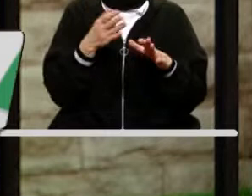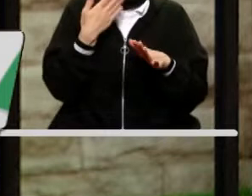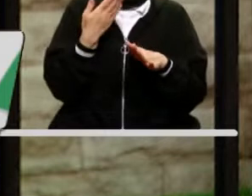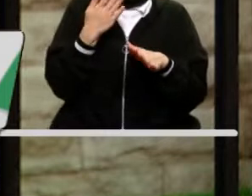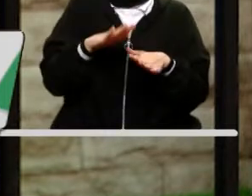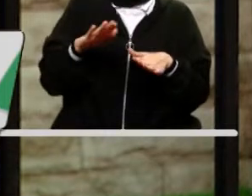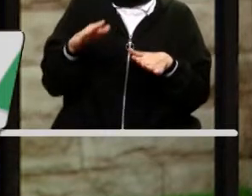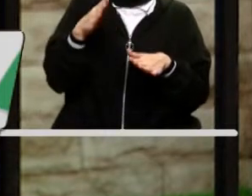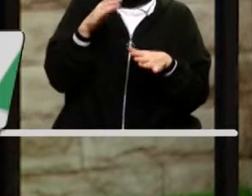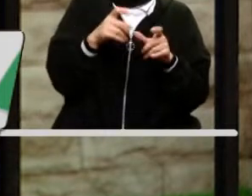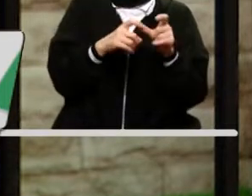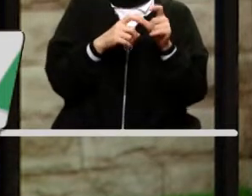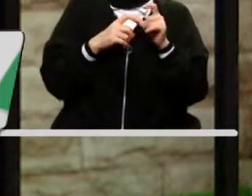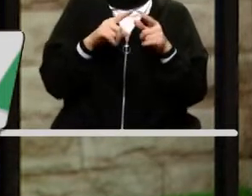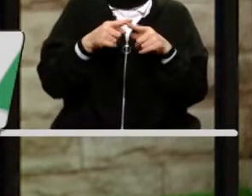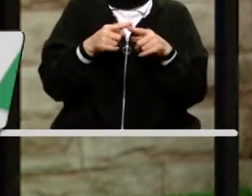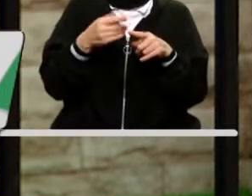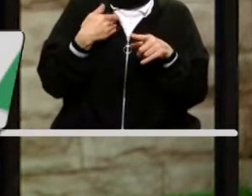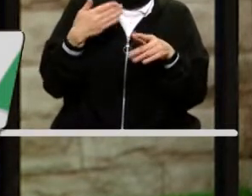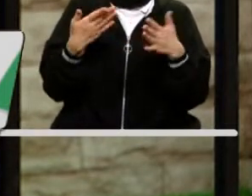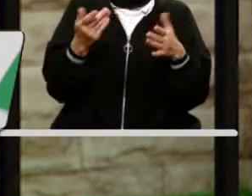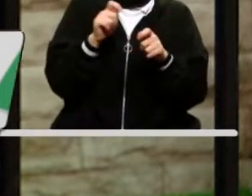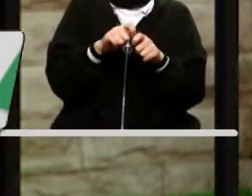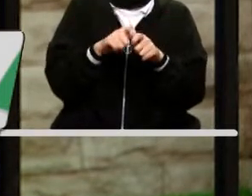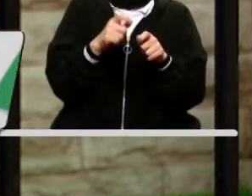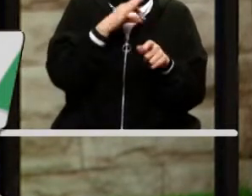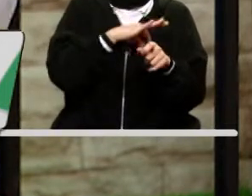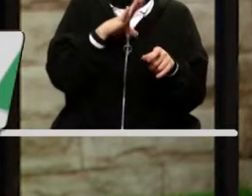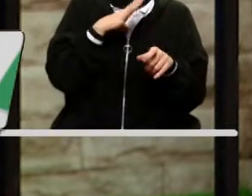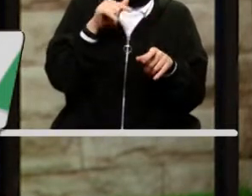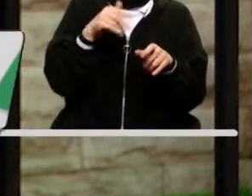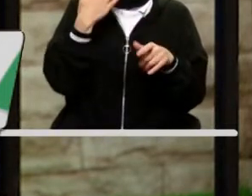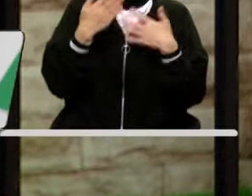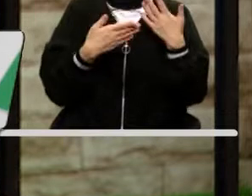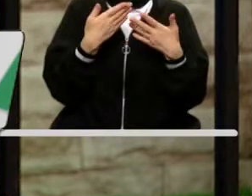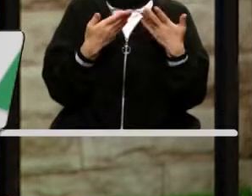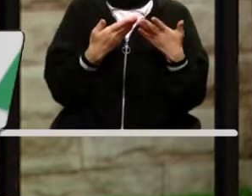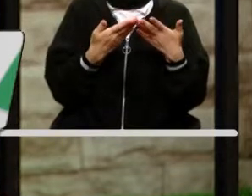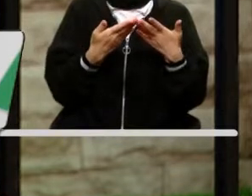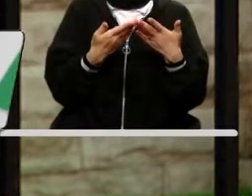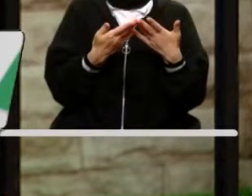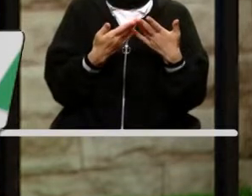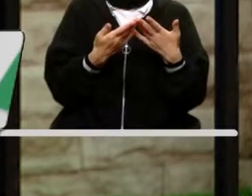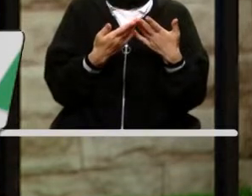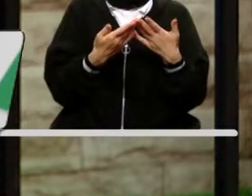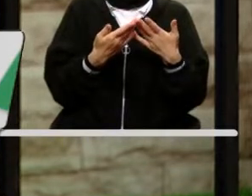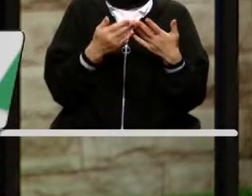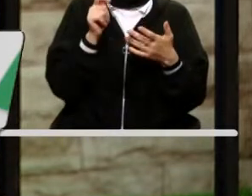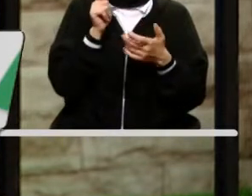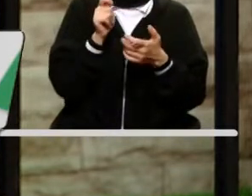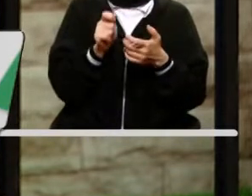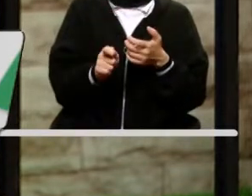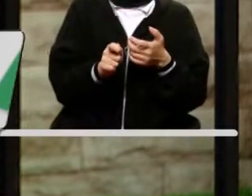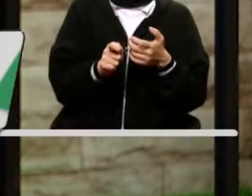yarayacak? Sorar tabii, doğaldır. Yani bunu anlatırsanız ya falan diye kestirip atmazsanız eğer çocuğa, gerçekten